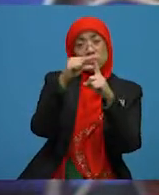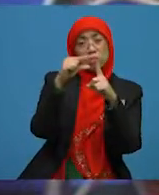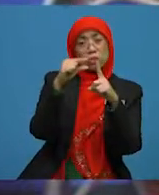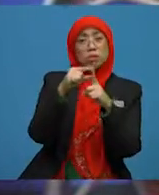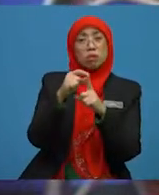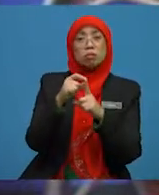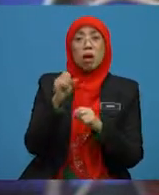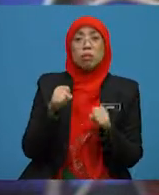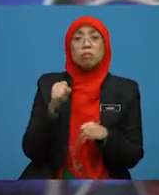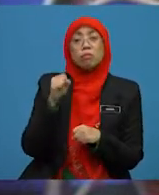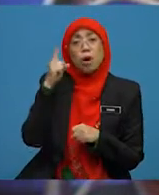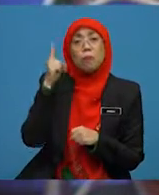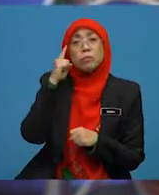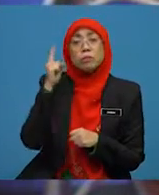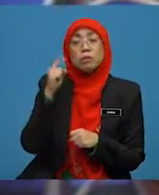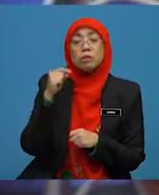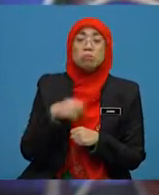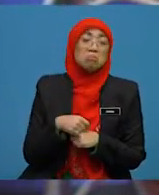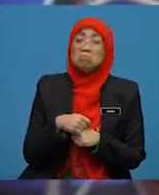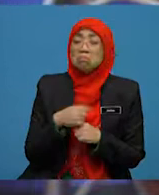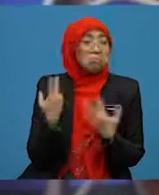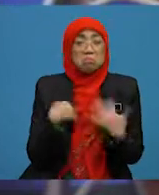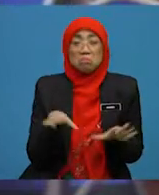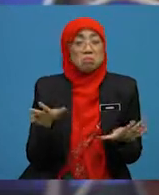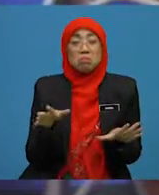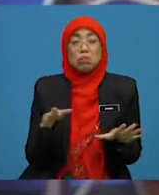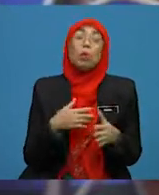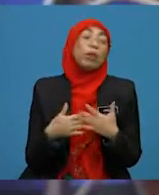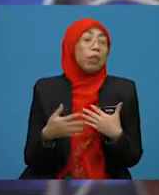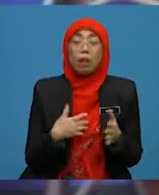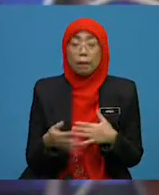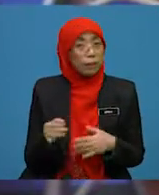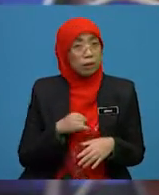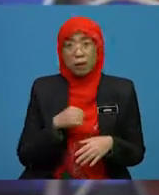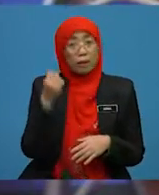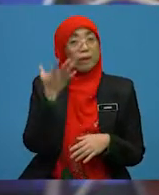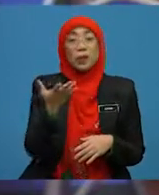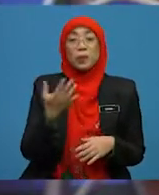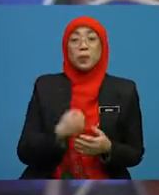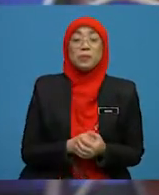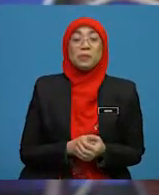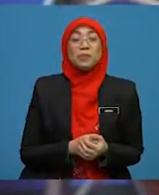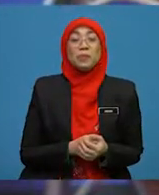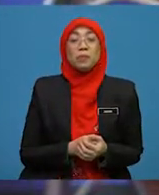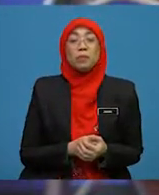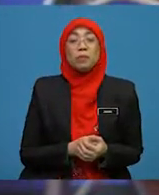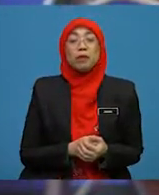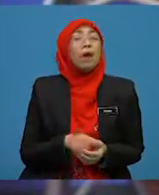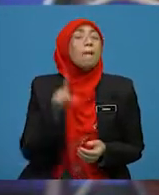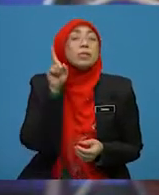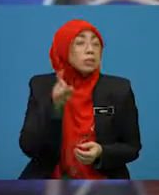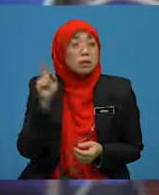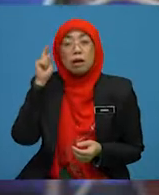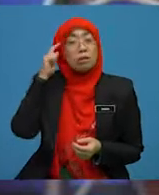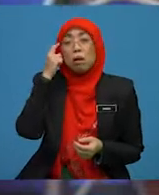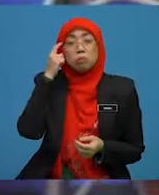dan konotatif sebelum ini? Ya, cikgu sedia maklum, ramai